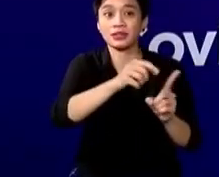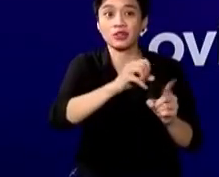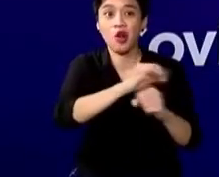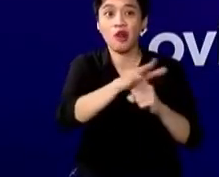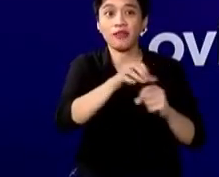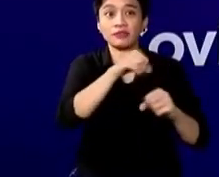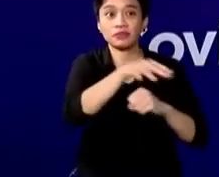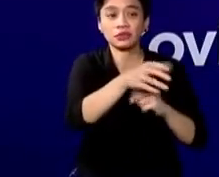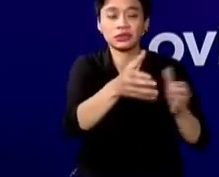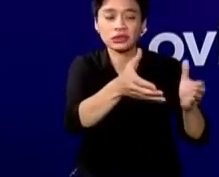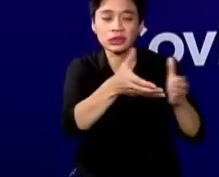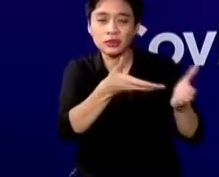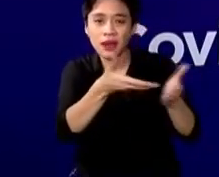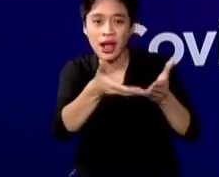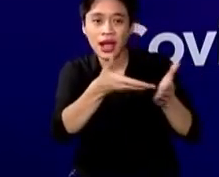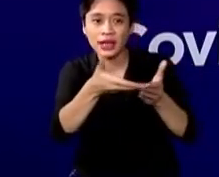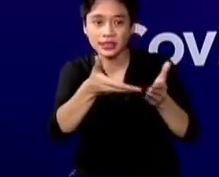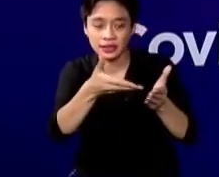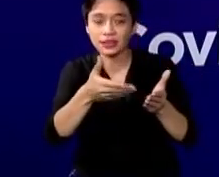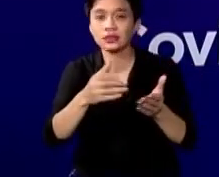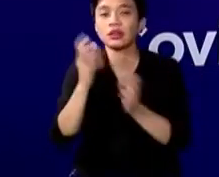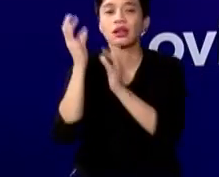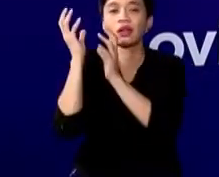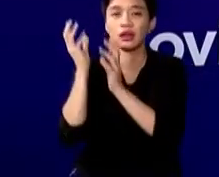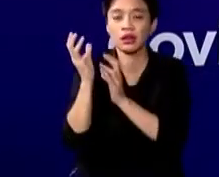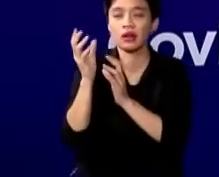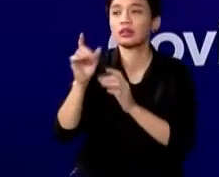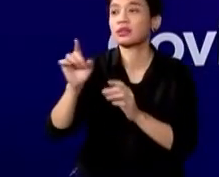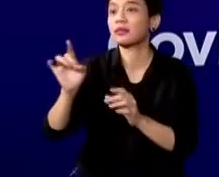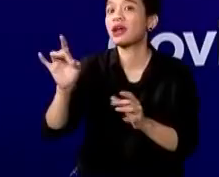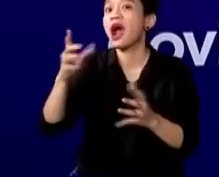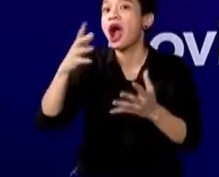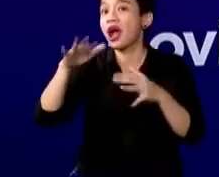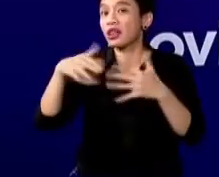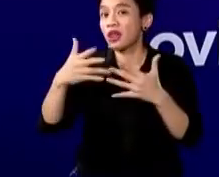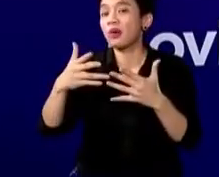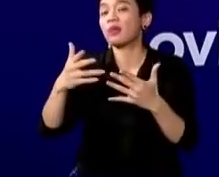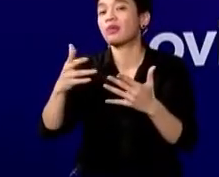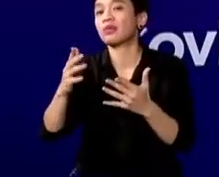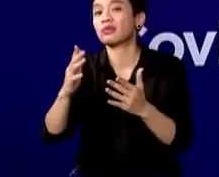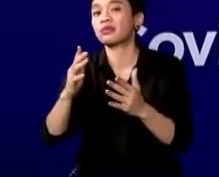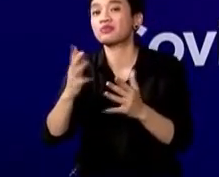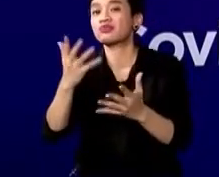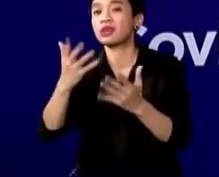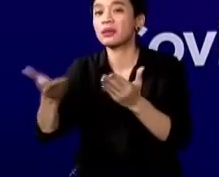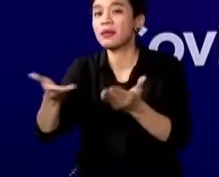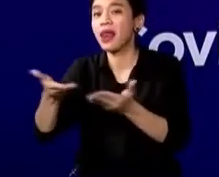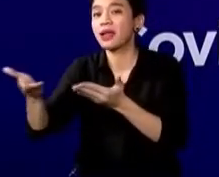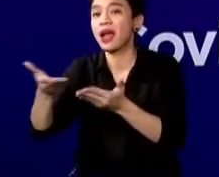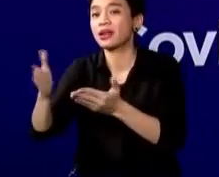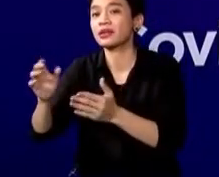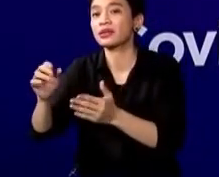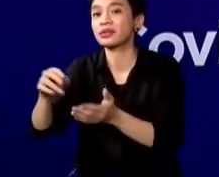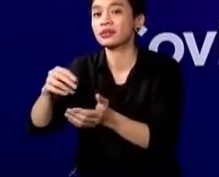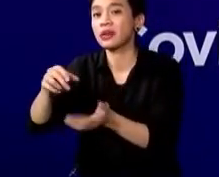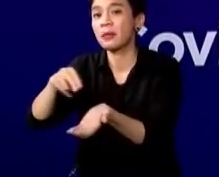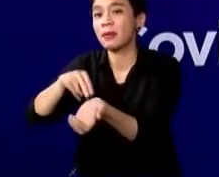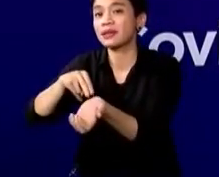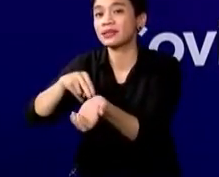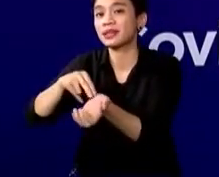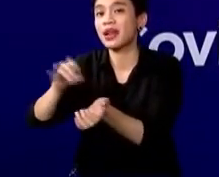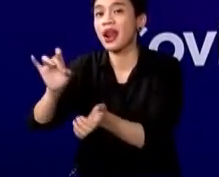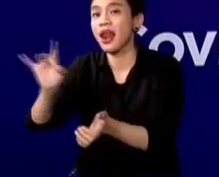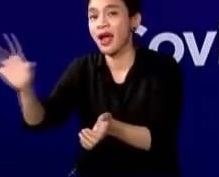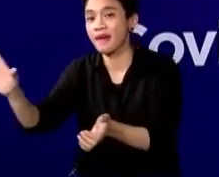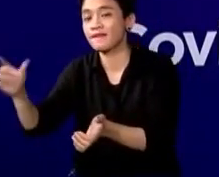covid karena tidak semua yang meninggal ini melay langsung tapi dia melayani penyakit lain tapi di samping dia melayani